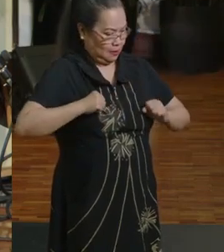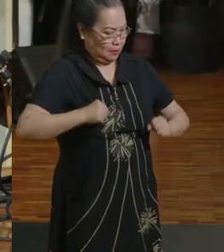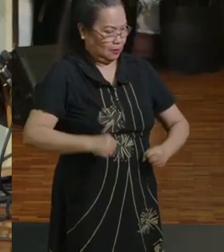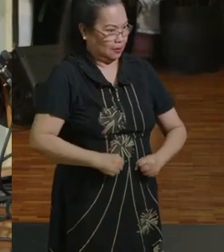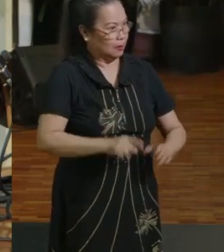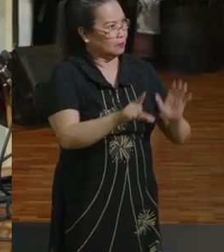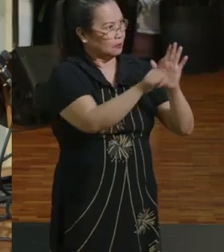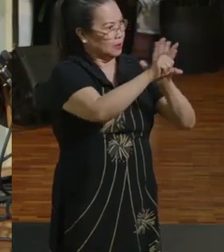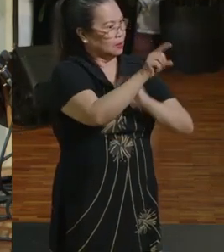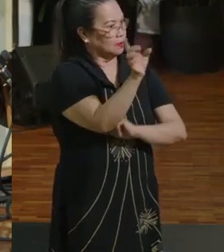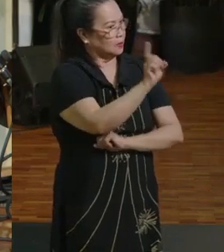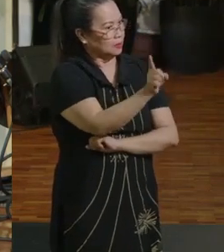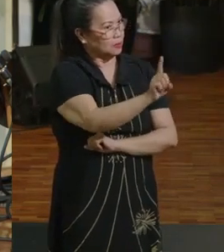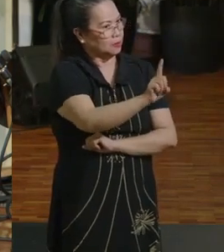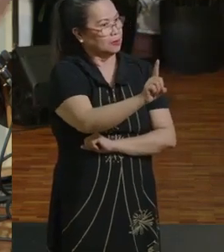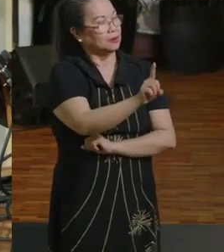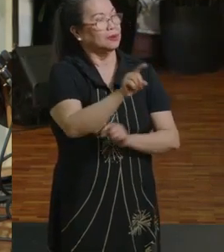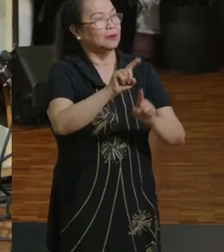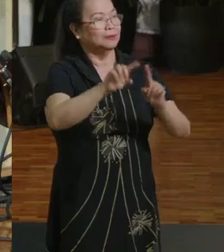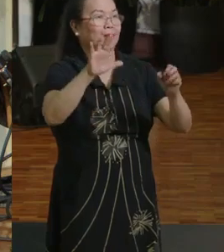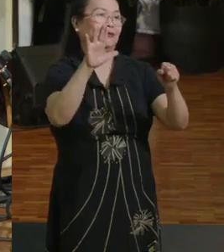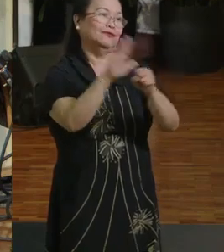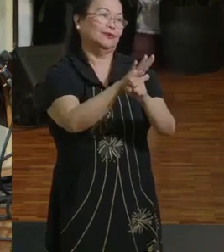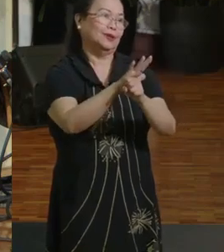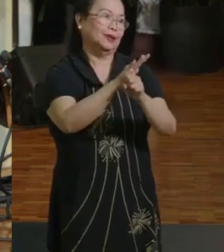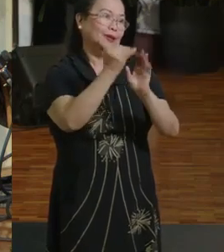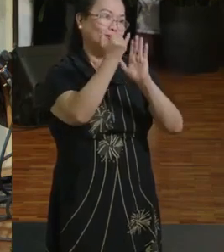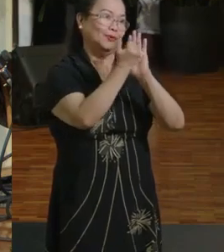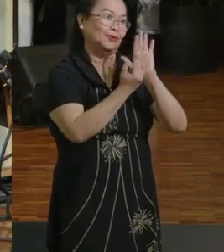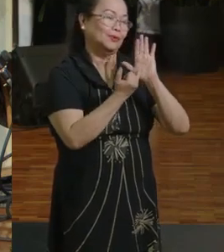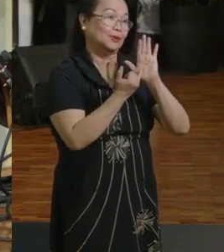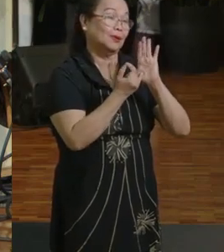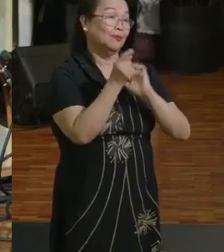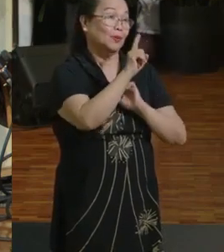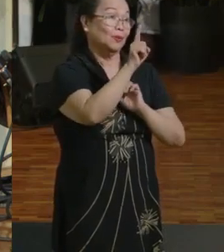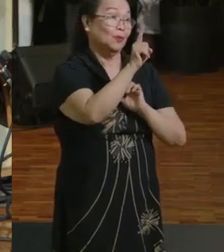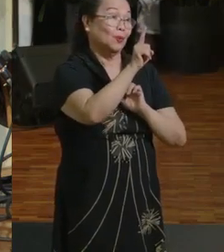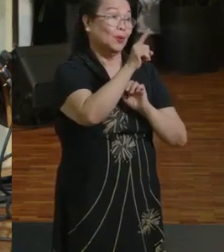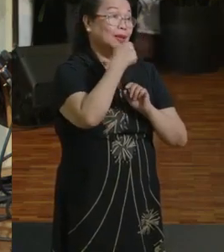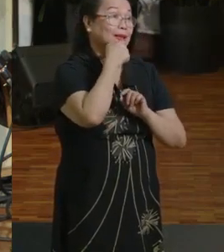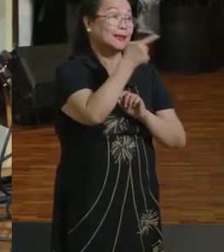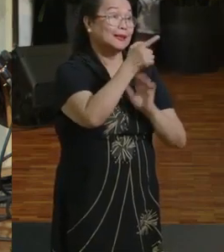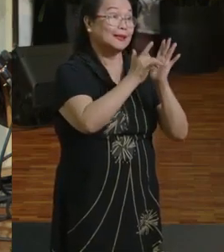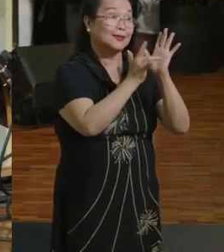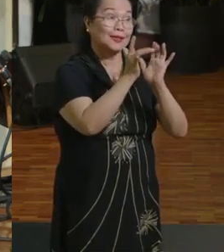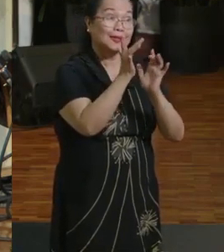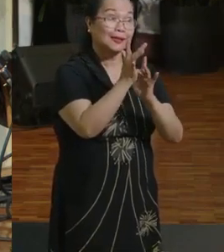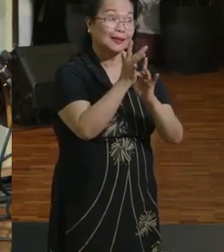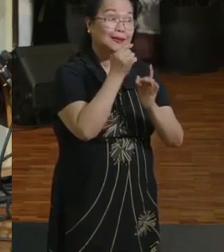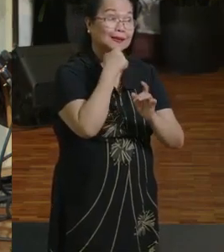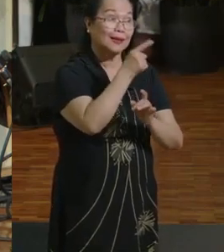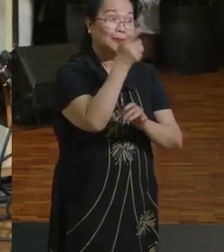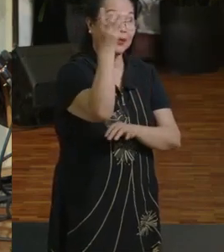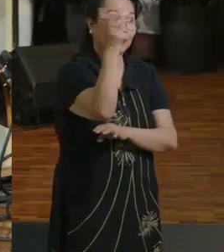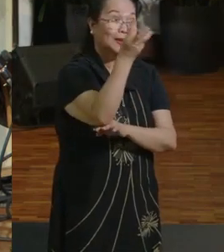niyong gawin yan. Pero puno na ang Jerusalem. Ano ang unang lugar na sinabi ni Kristo na tayo maging